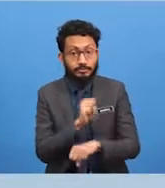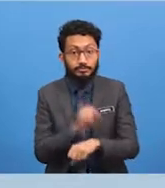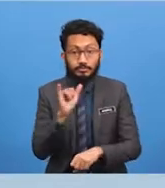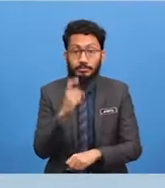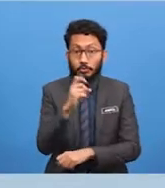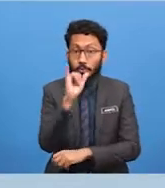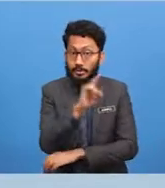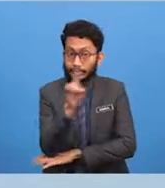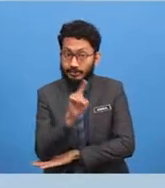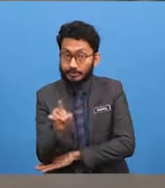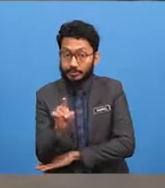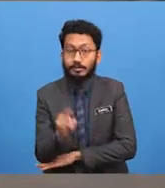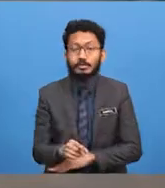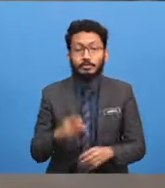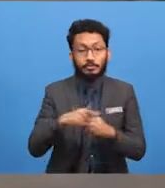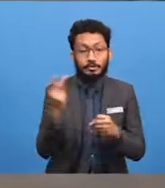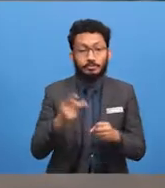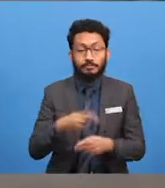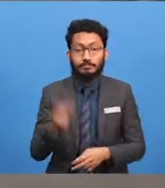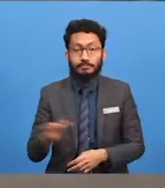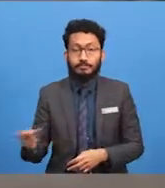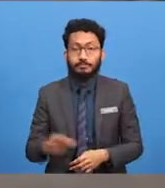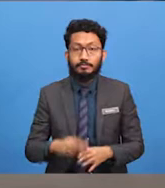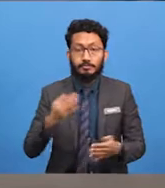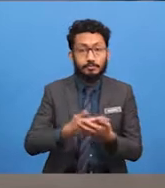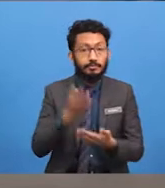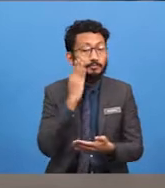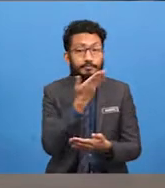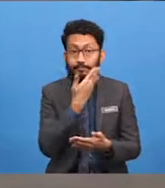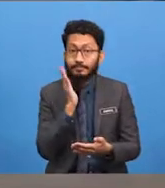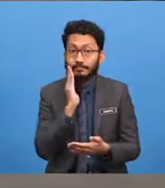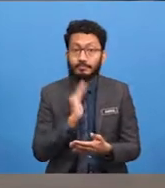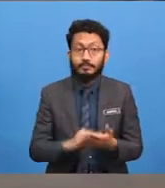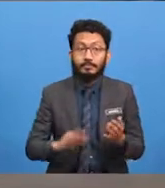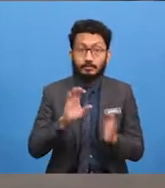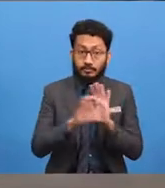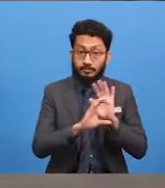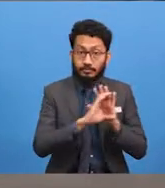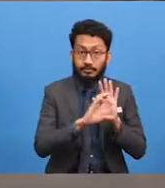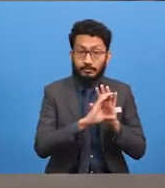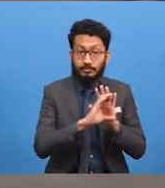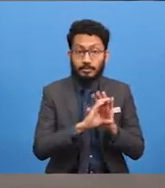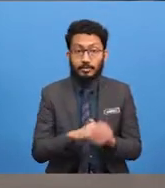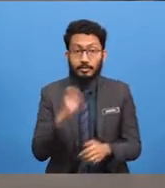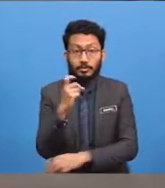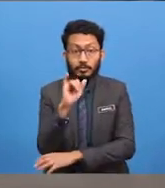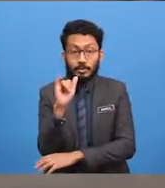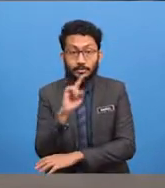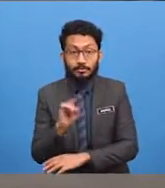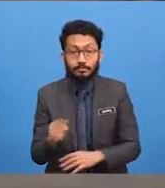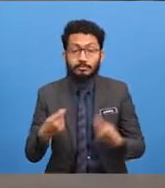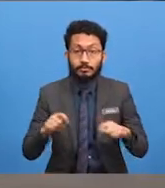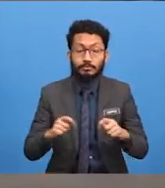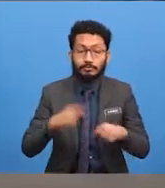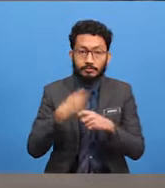mengeluarkan produk kosmetik. Andaikan pihak pengurusan atasan syarikat XYZ telah